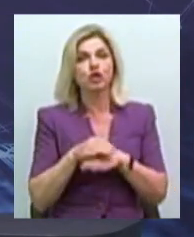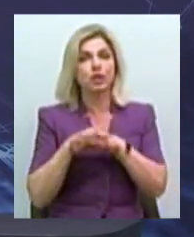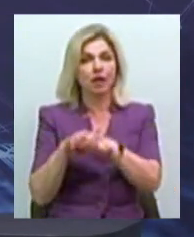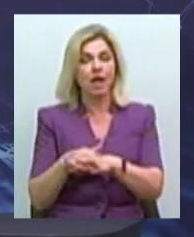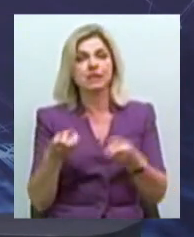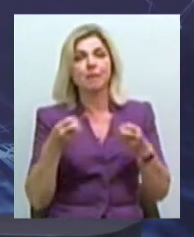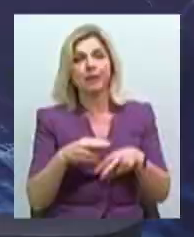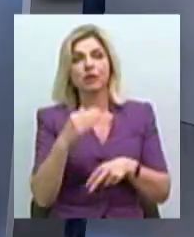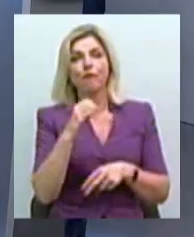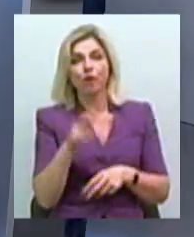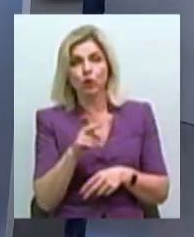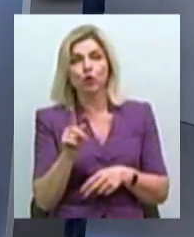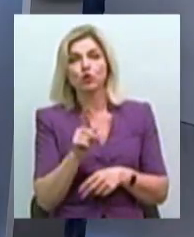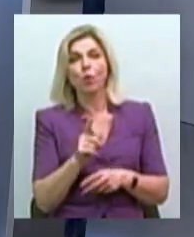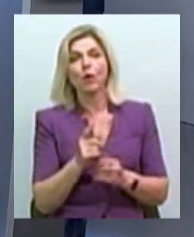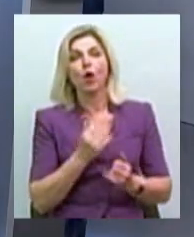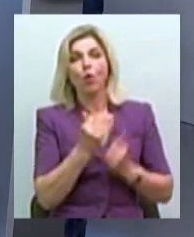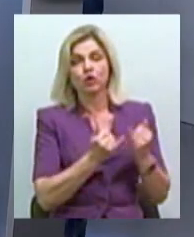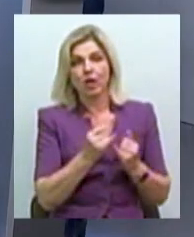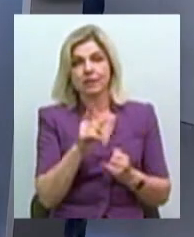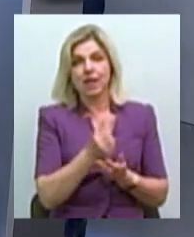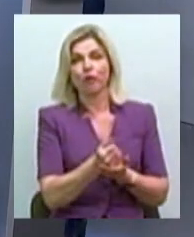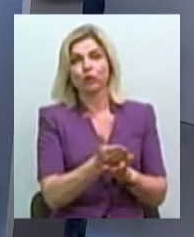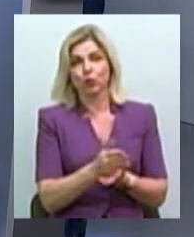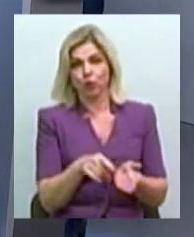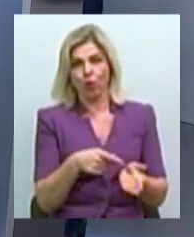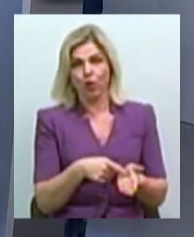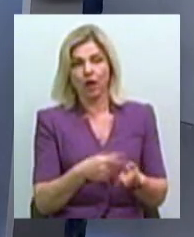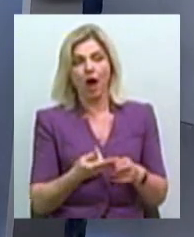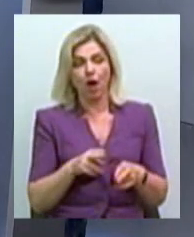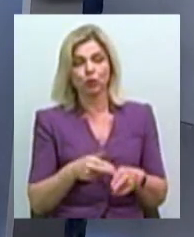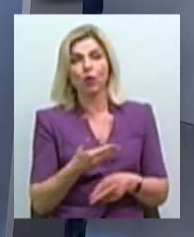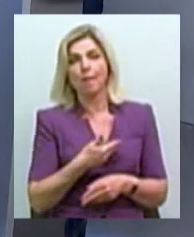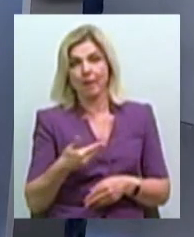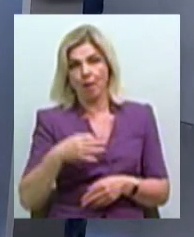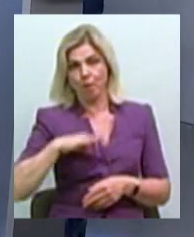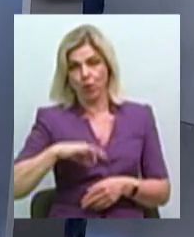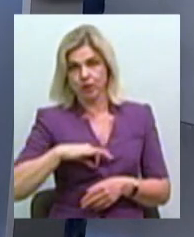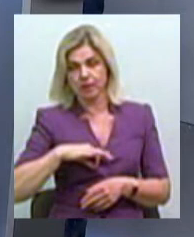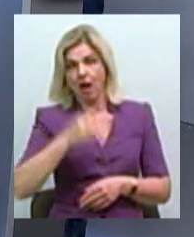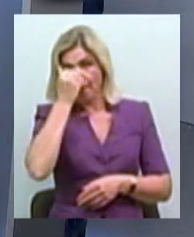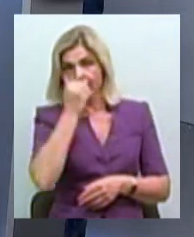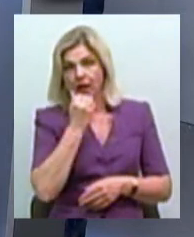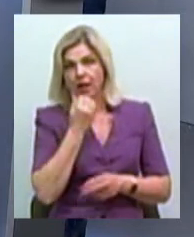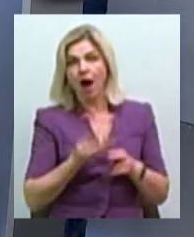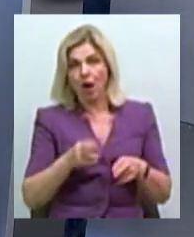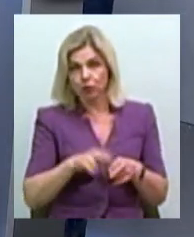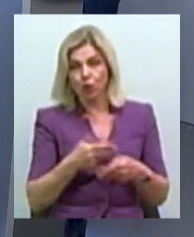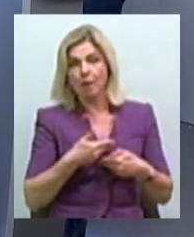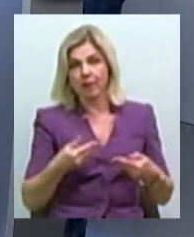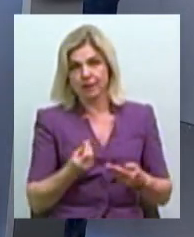там копейку, чтобы содержать инфраструктуру города, которой мы пользуемся, благодаря которой мы зарабатываем деньги.